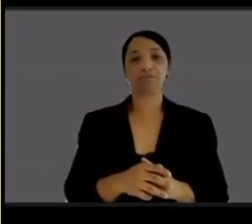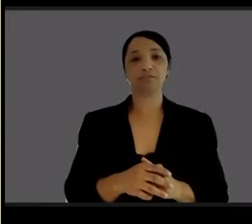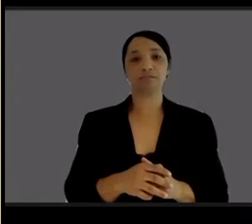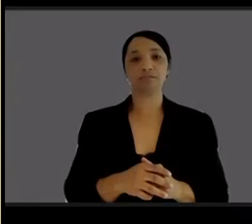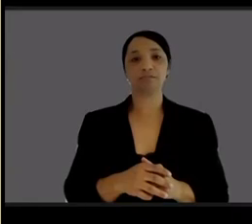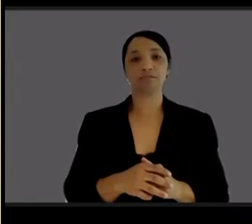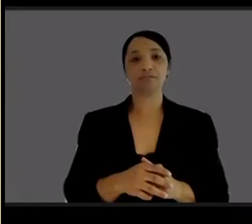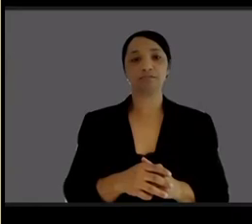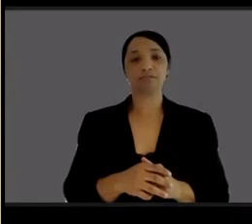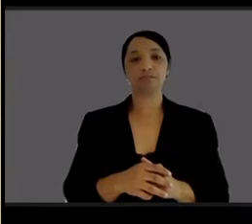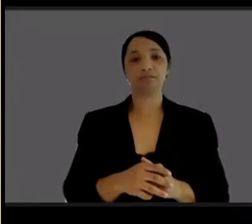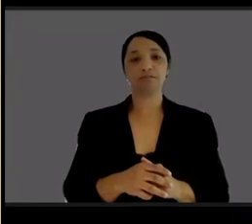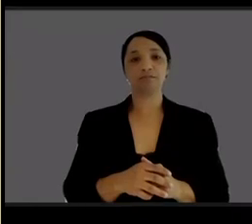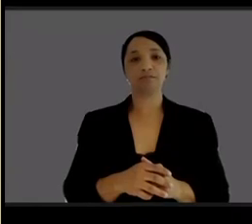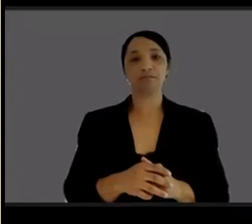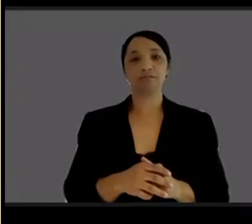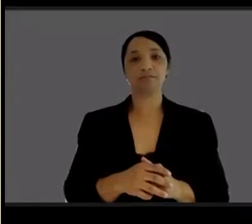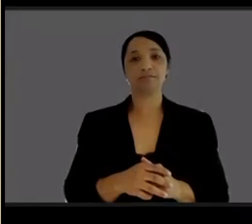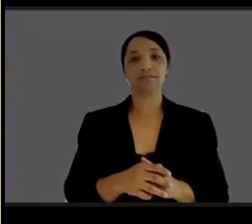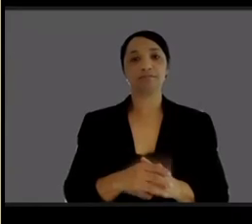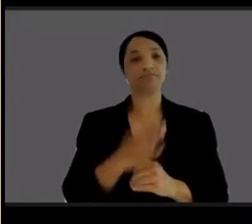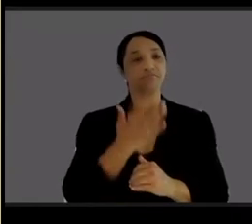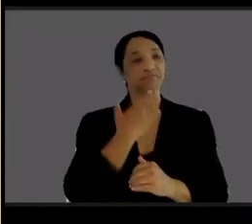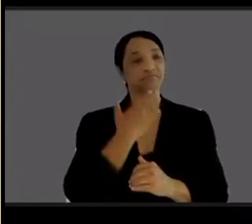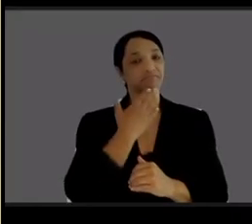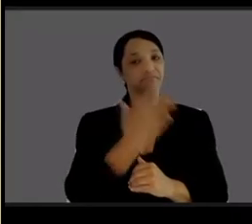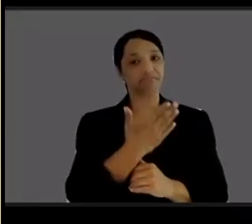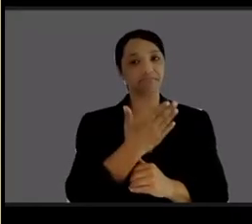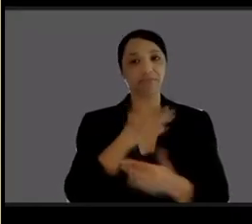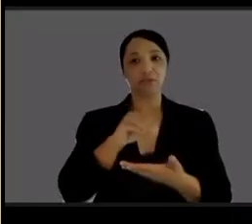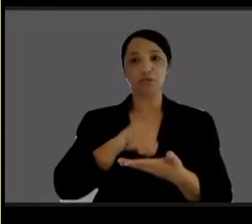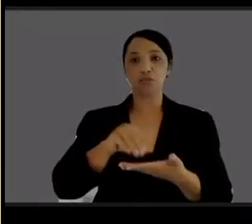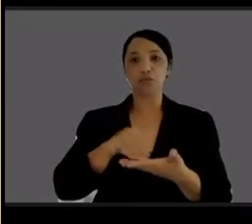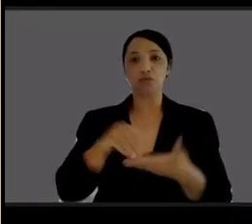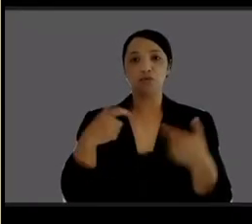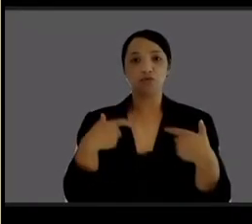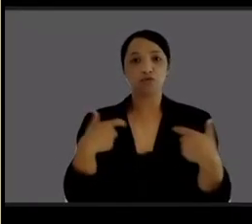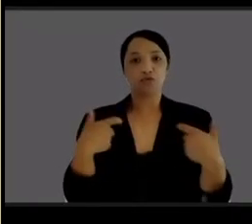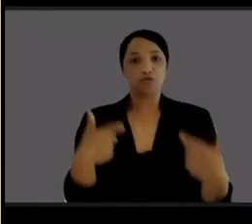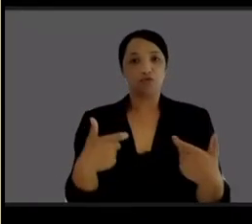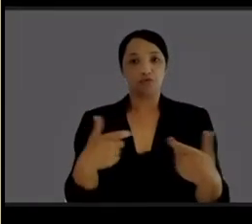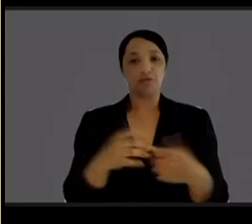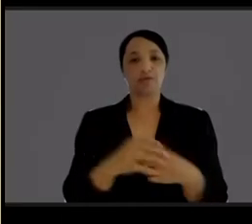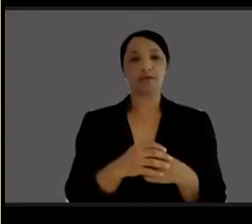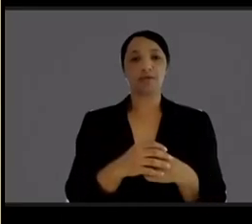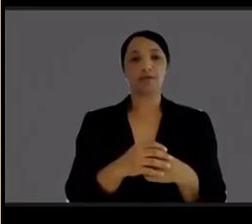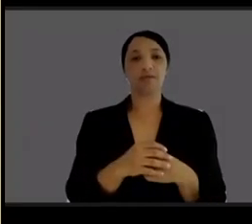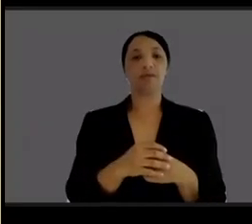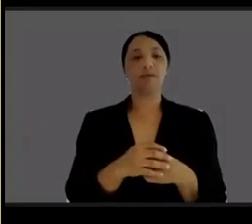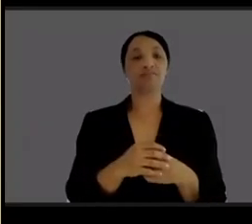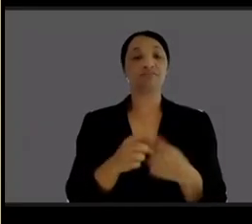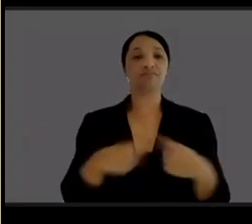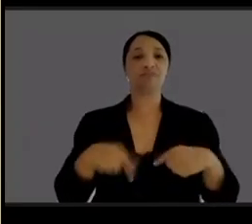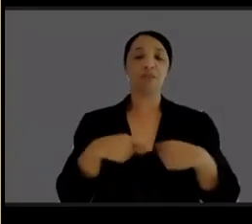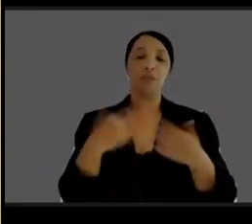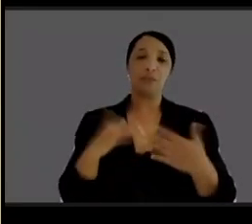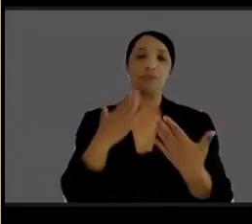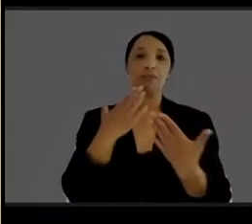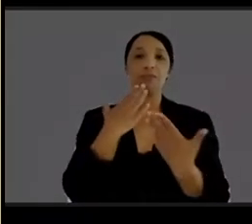Thank you, Mr. Secretary General. Please allow me to join the Secretary. Merci, Monsieur le Secrétaire Général Adjoint.